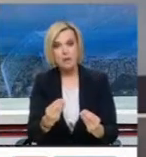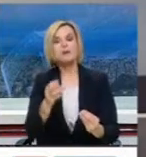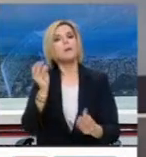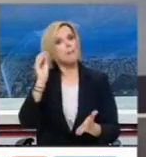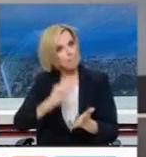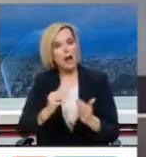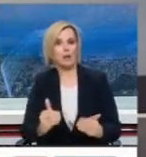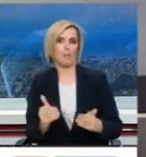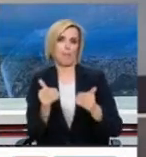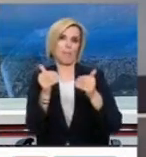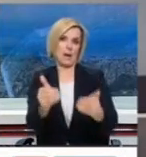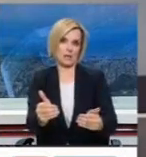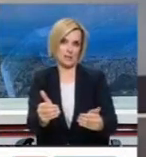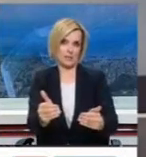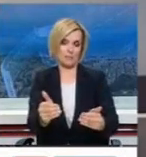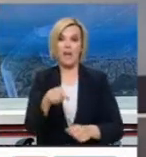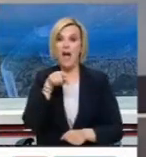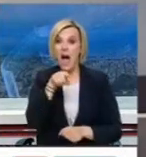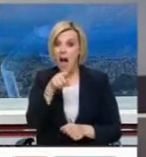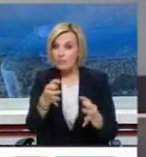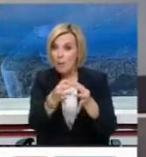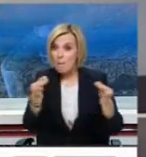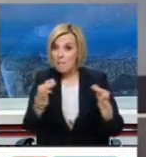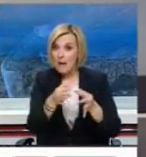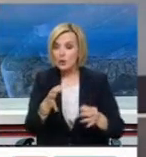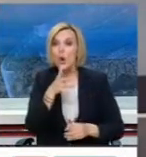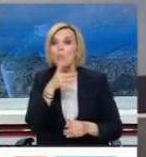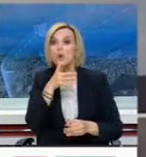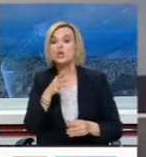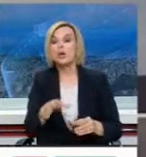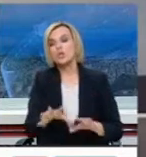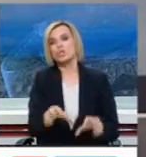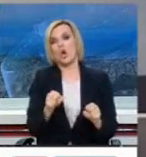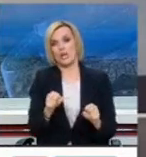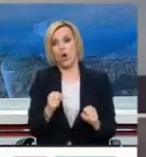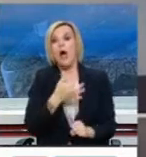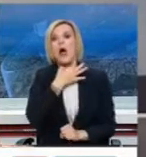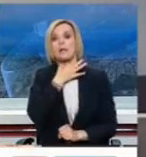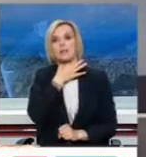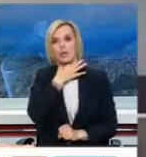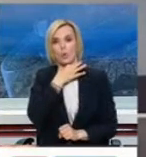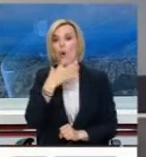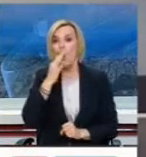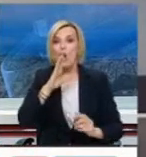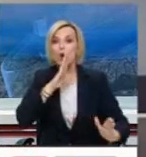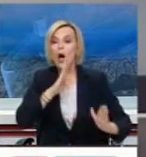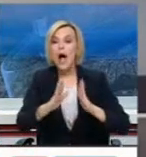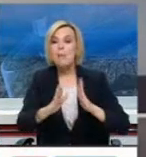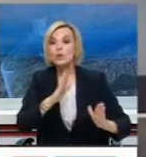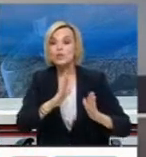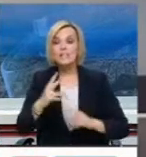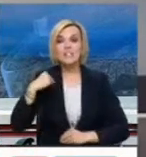3. Το μέτρο αυτό είναι απολύτως προσωρινό, έκτακτο και αναγκαίο για την προστασία της δημόσιας